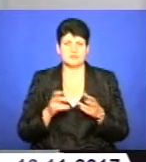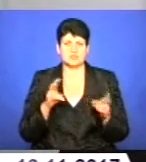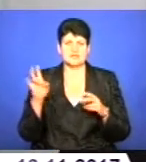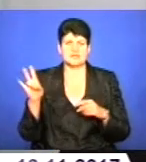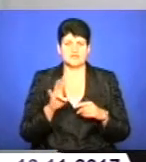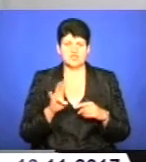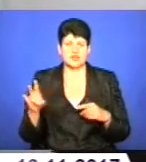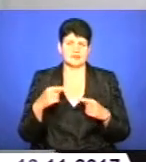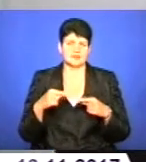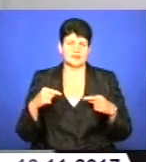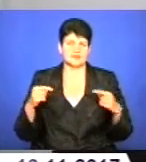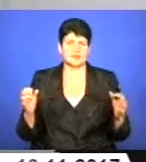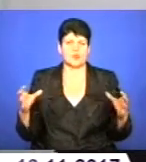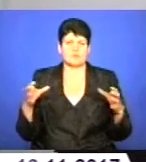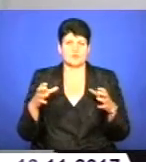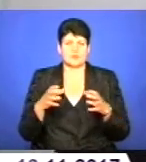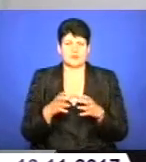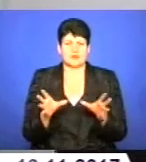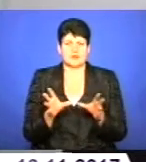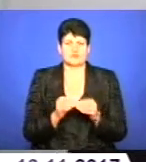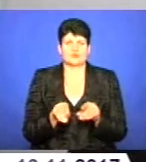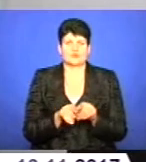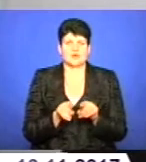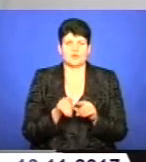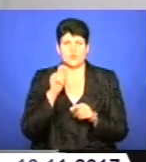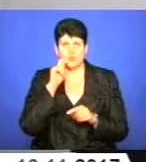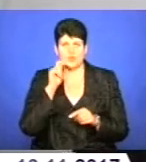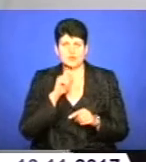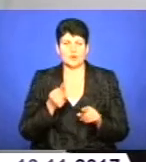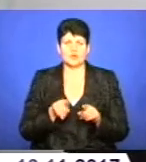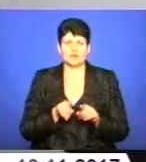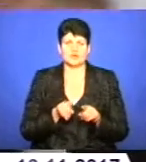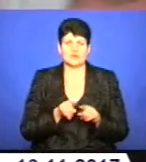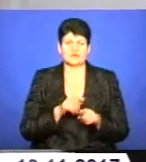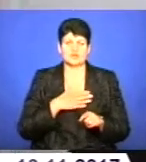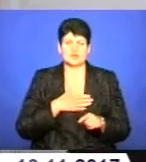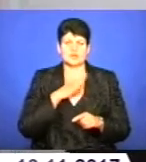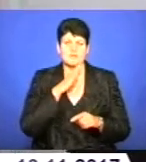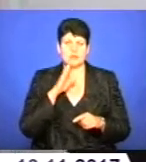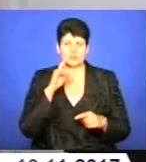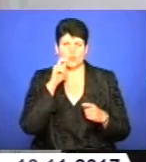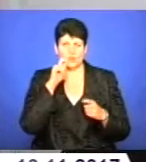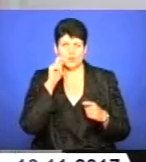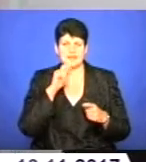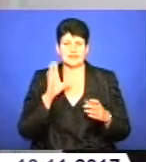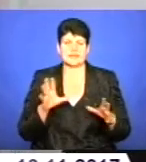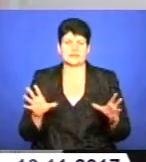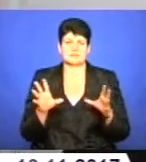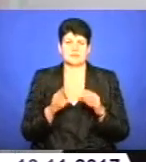сім'ю, родину. Це велике свято, нас є одна, так як Україна, одна мати наша, яка є незалежною, спільною нашою